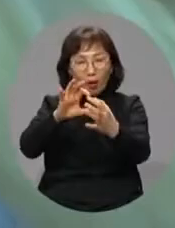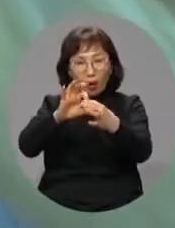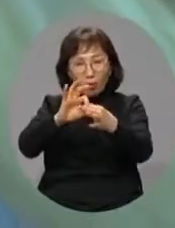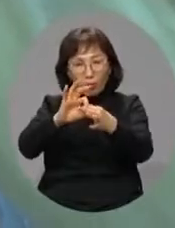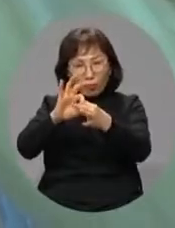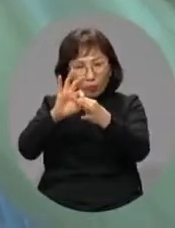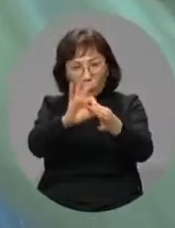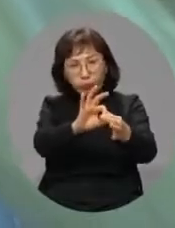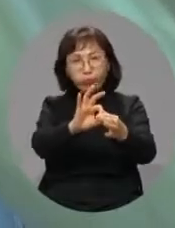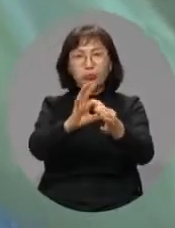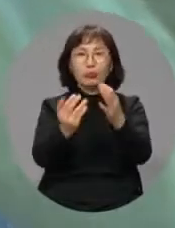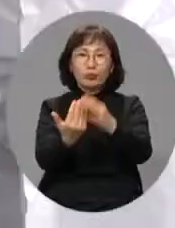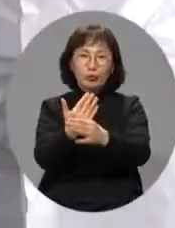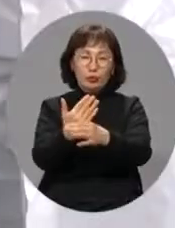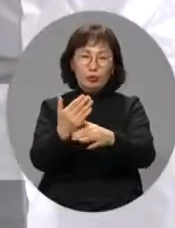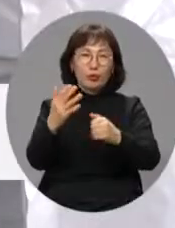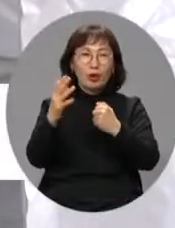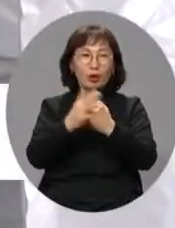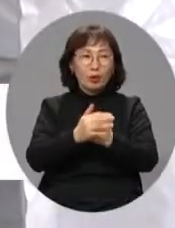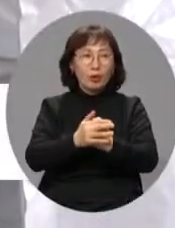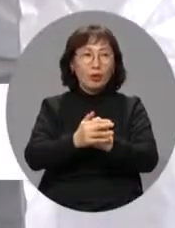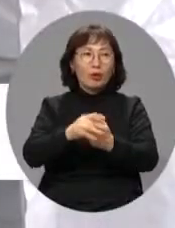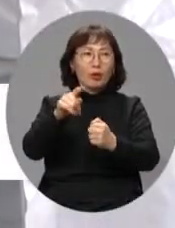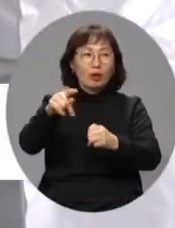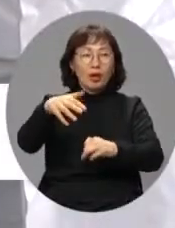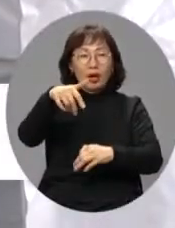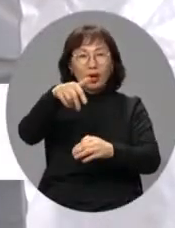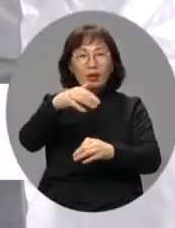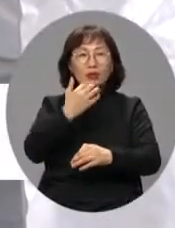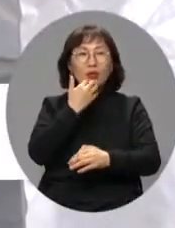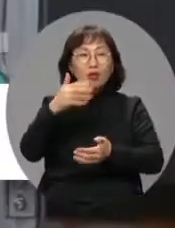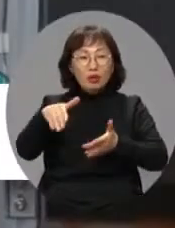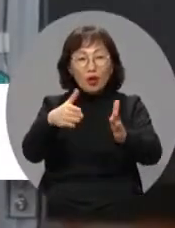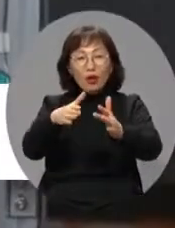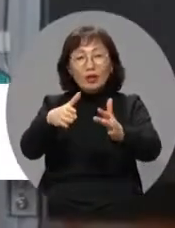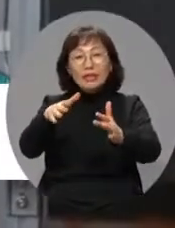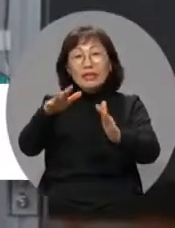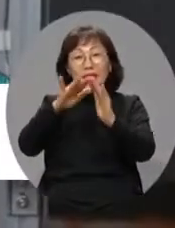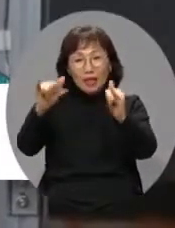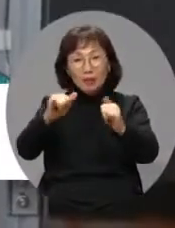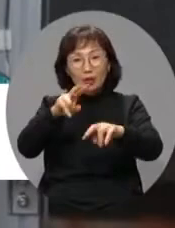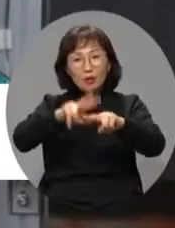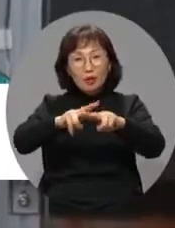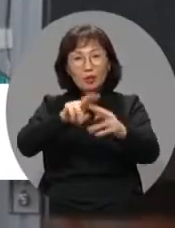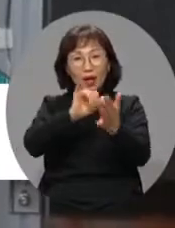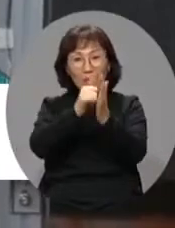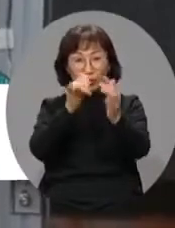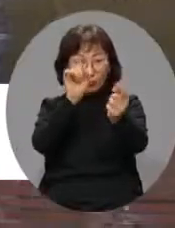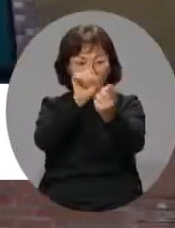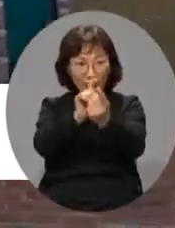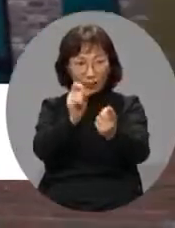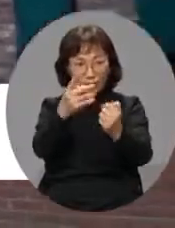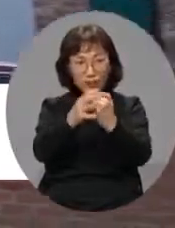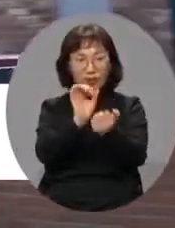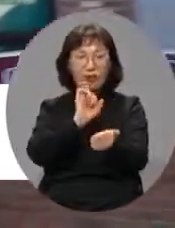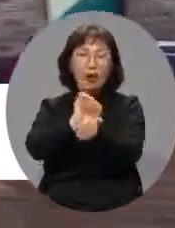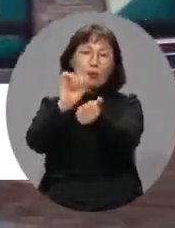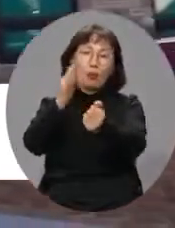이어졌습니다. 경기 이천 확진자가 정읍에 있는 가족을 만나면서 3명이 감염됐고